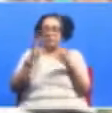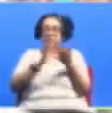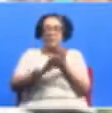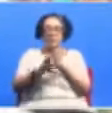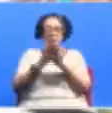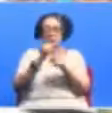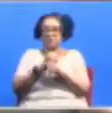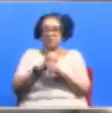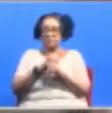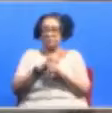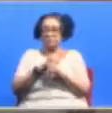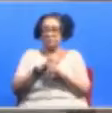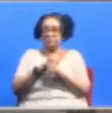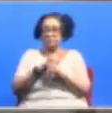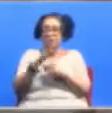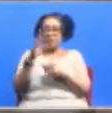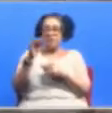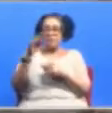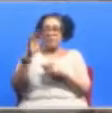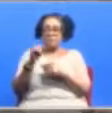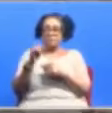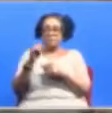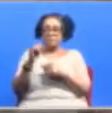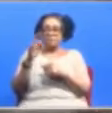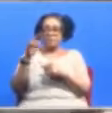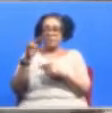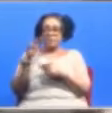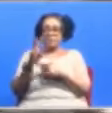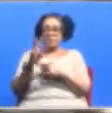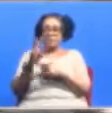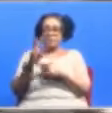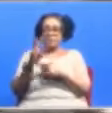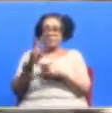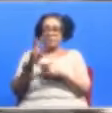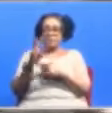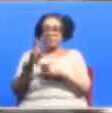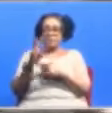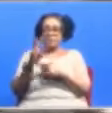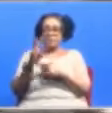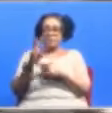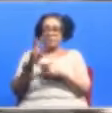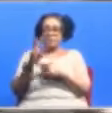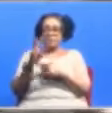nothing is done. Fatima Bugu, NTV.